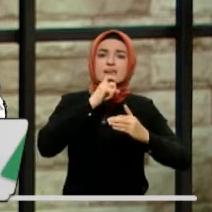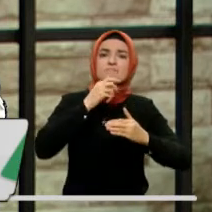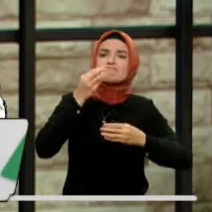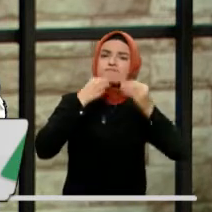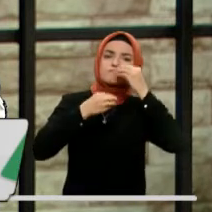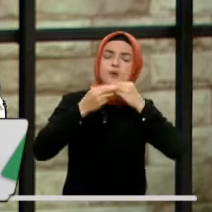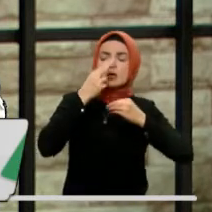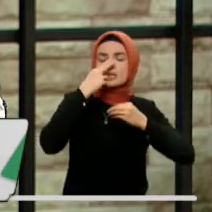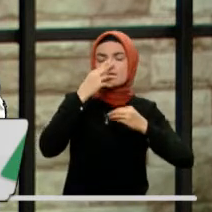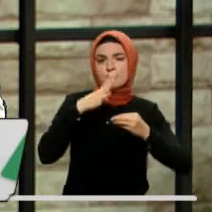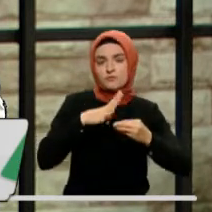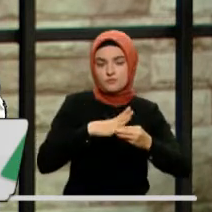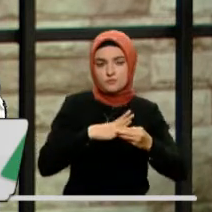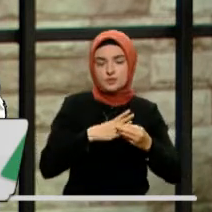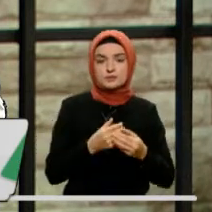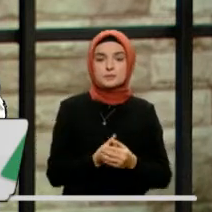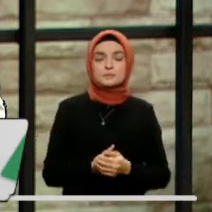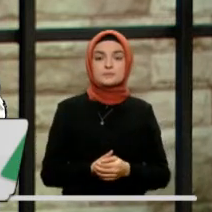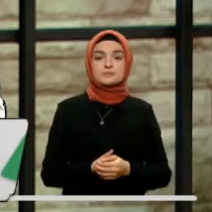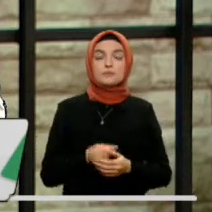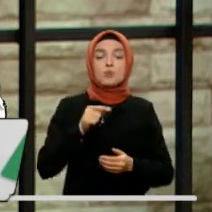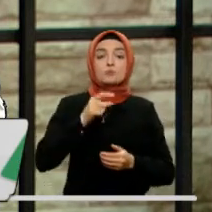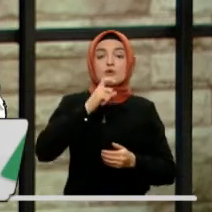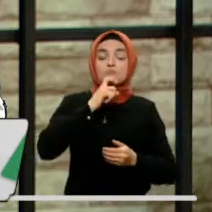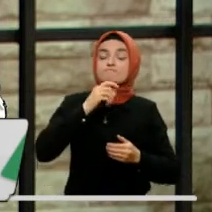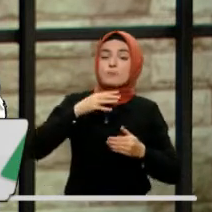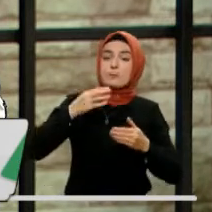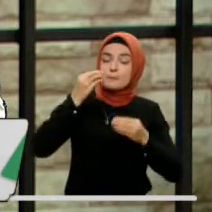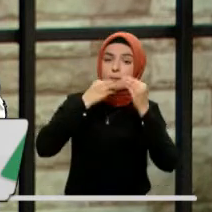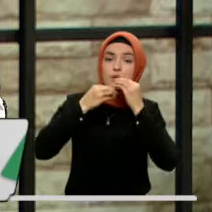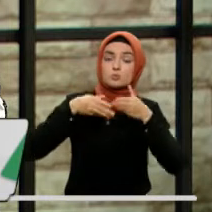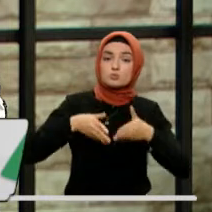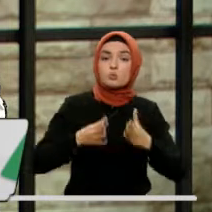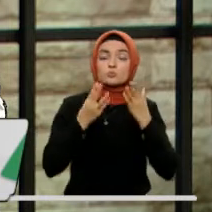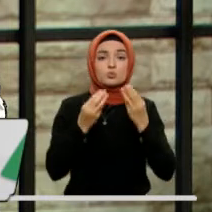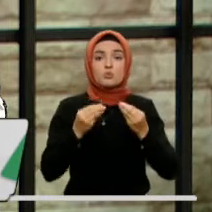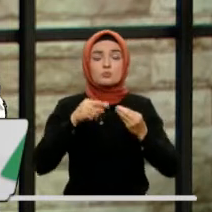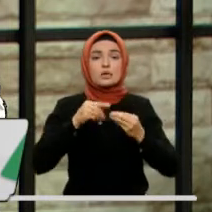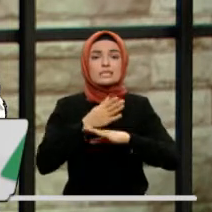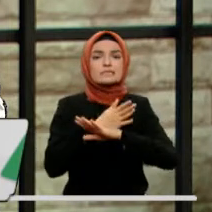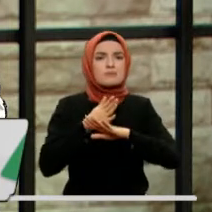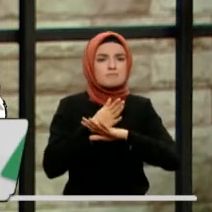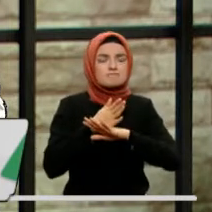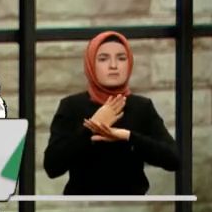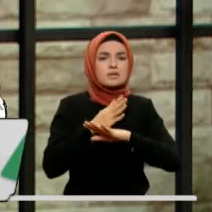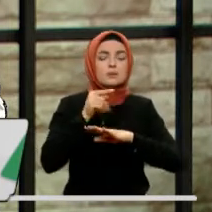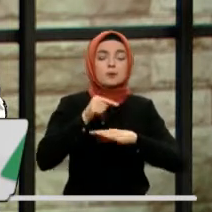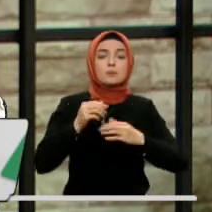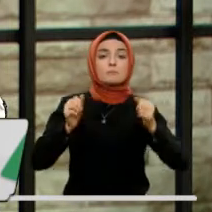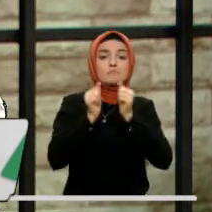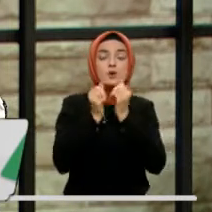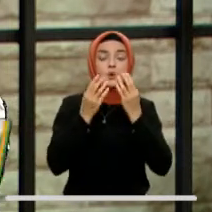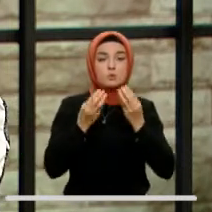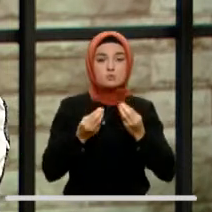Sadece genetikte değil, aslında yanlış beslenme alışkanlıklarına da doğmuş oluyor. O yüzden bir sürü sebebin bir araya gelmesiyle bu oluşuyor